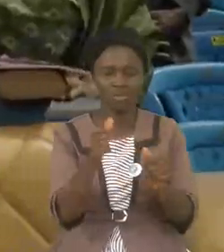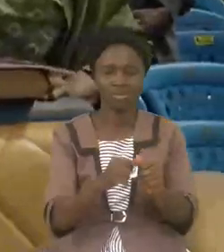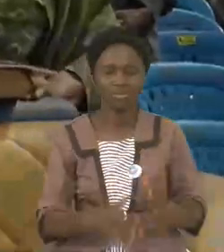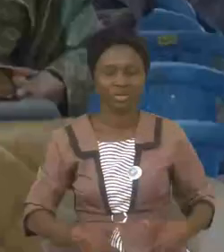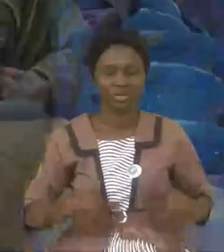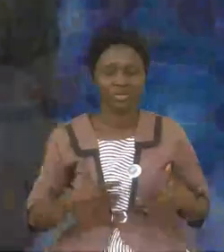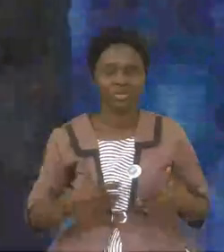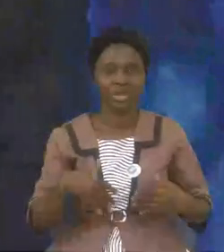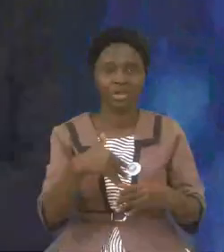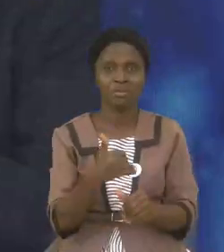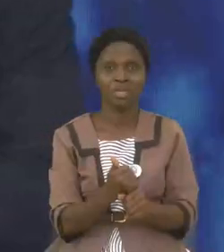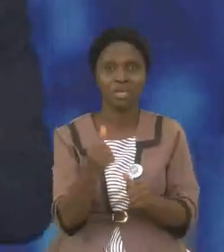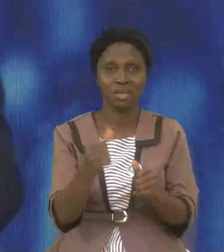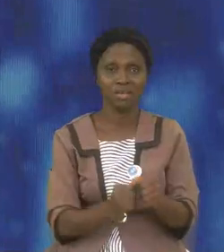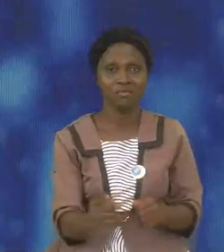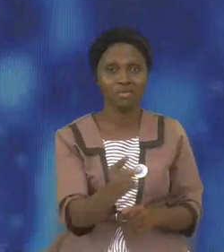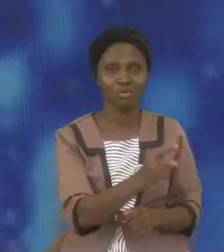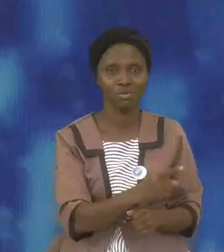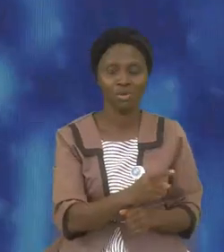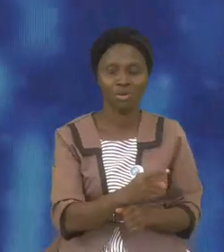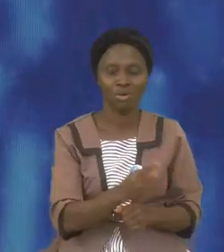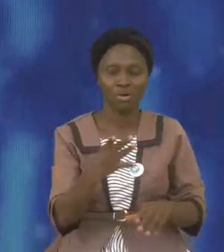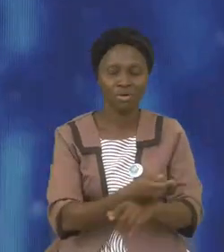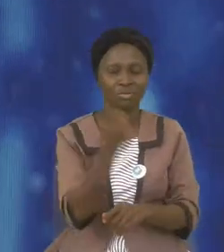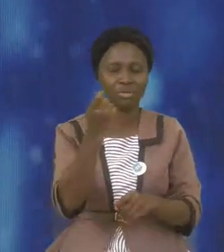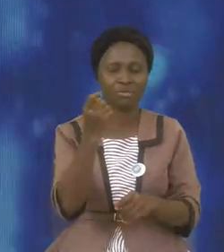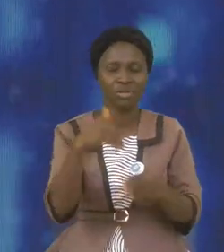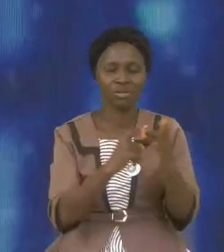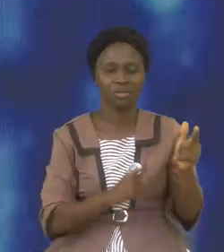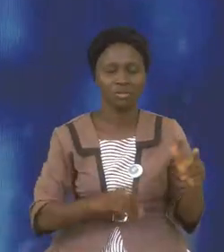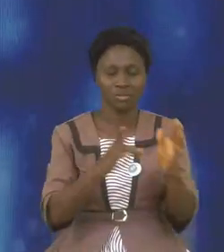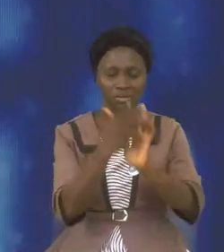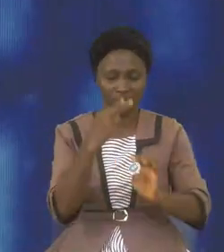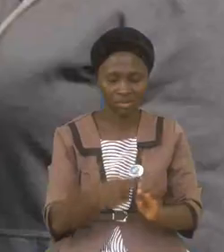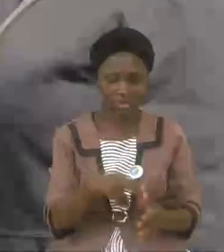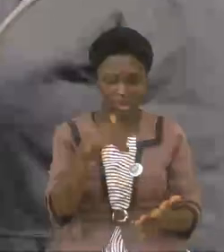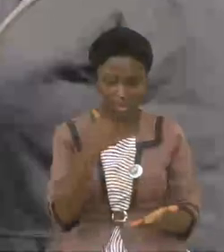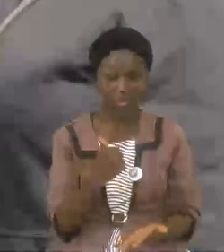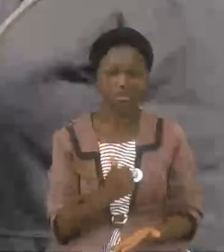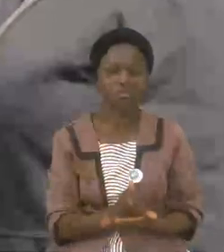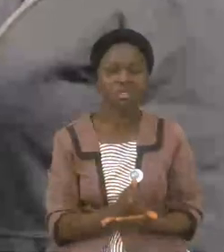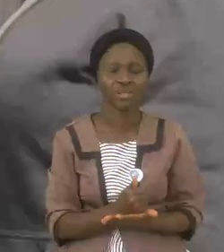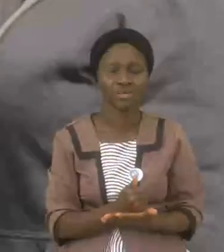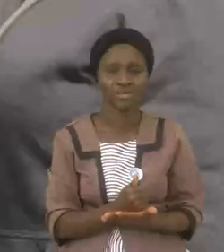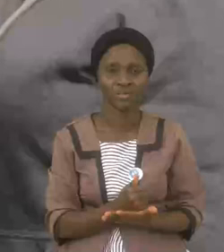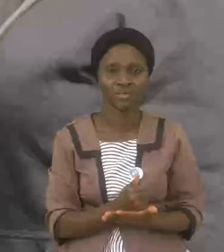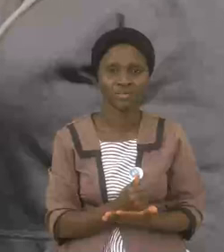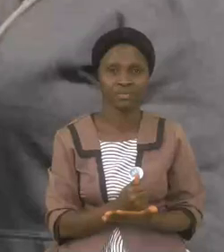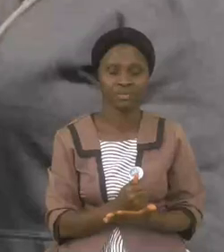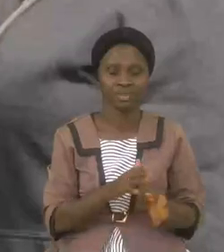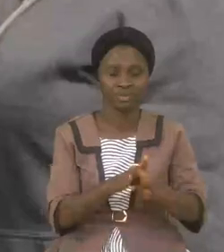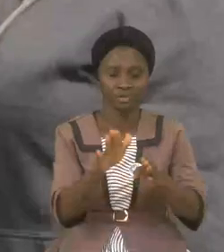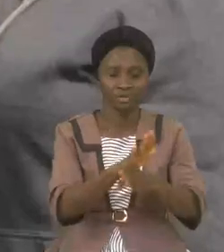transforme chaque vie et rend tout le monde triomphant dans le Seigneur au nom de